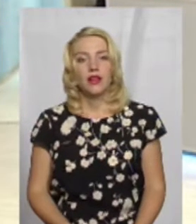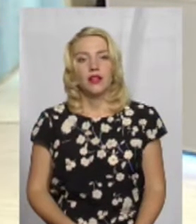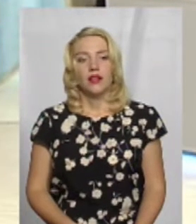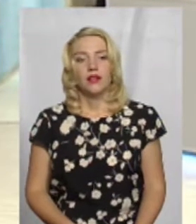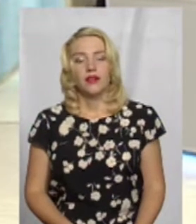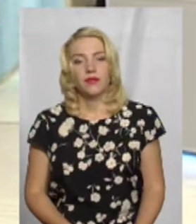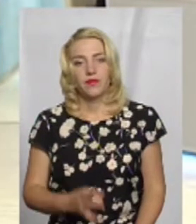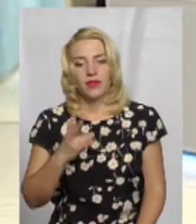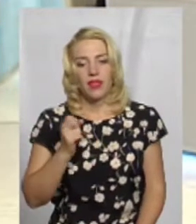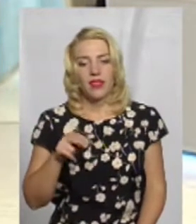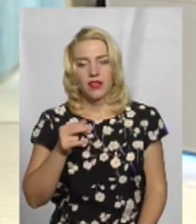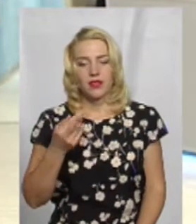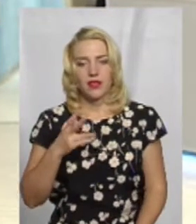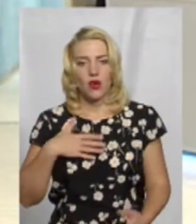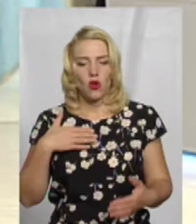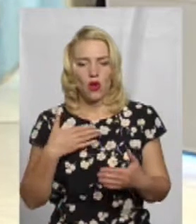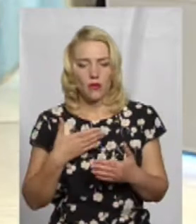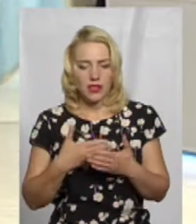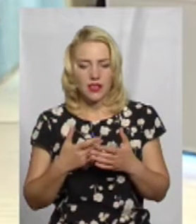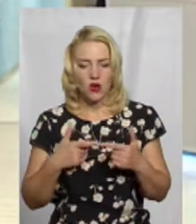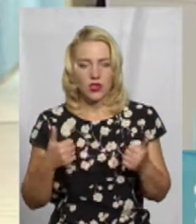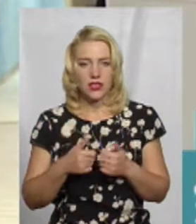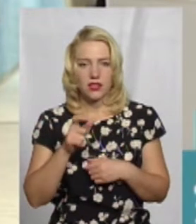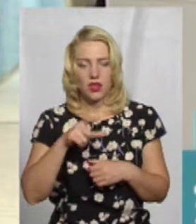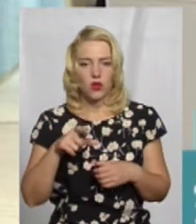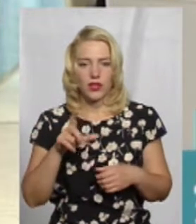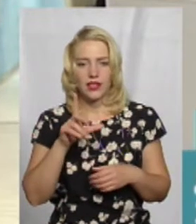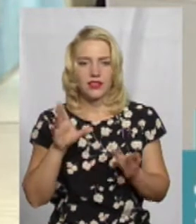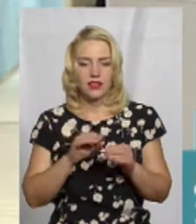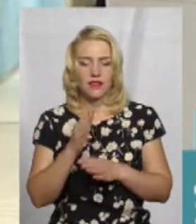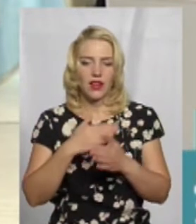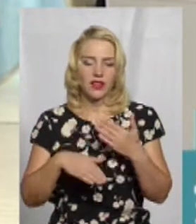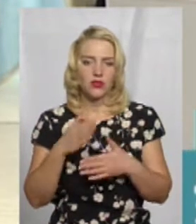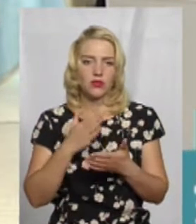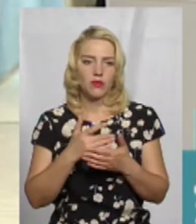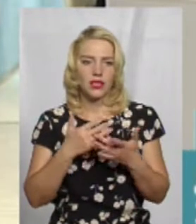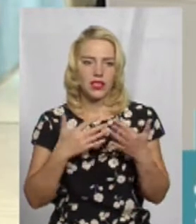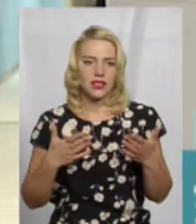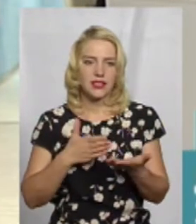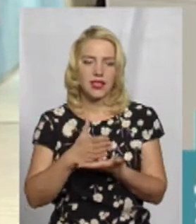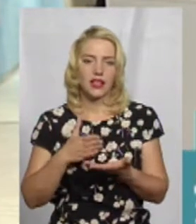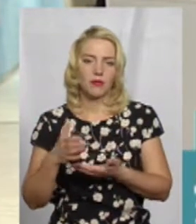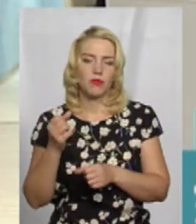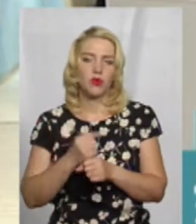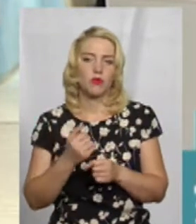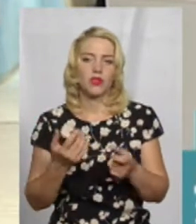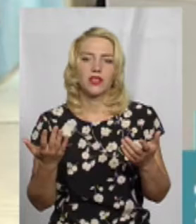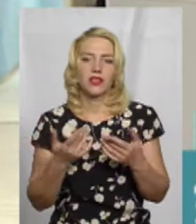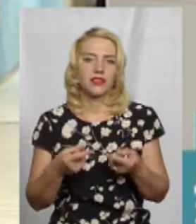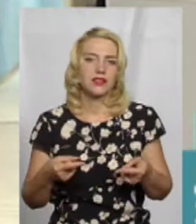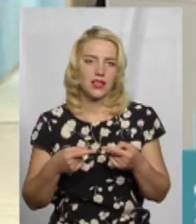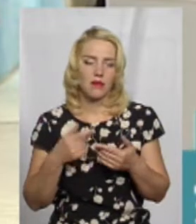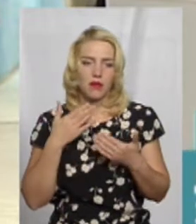Надію, громадські організації людей з інвалідністю мають різні напрямки роботи. Які саме можете